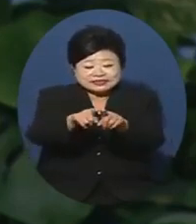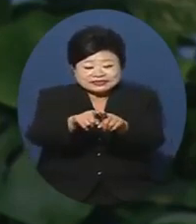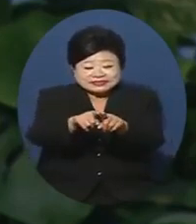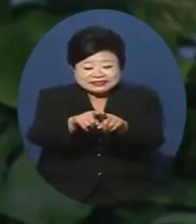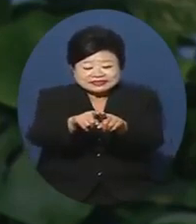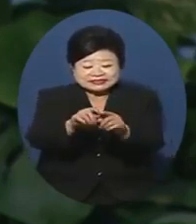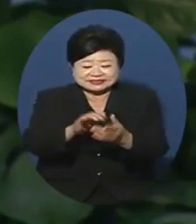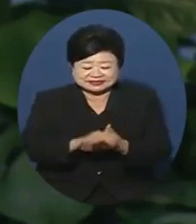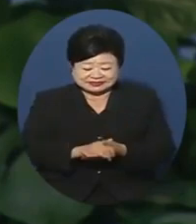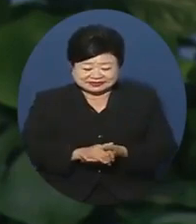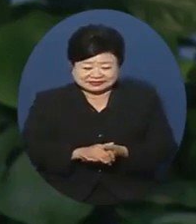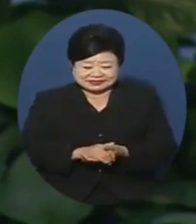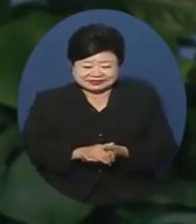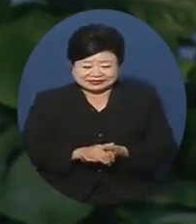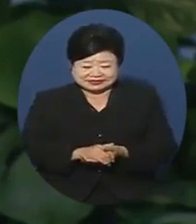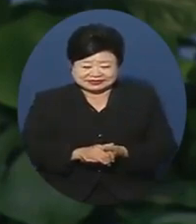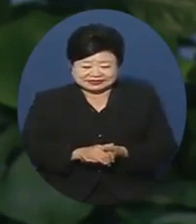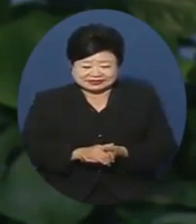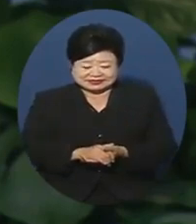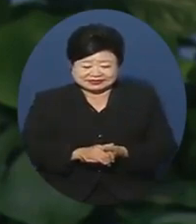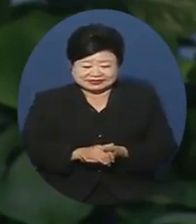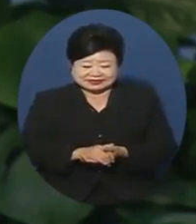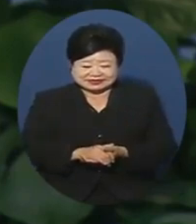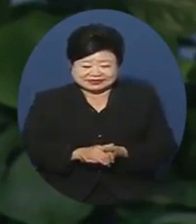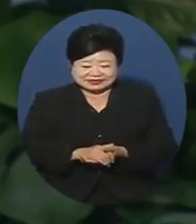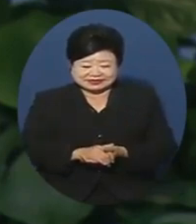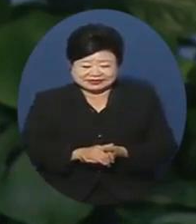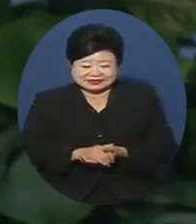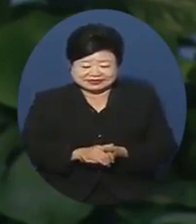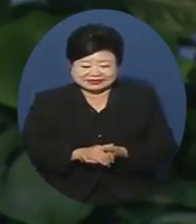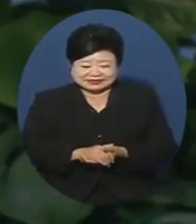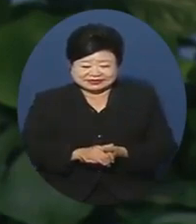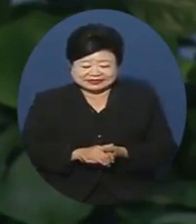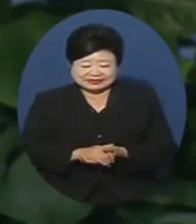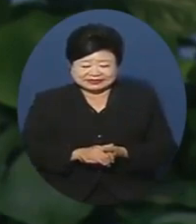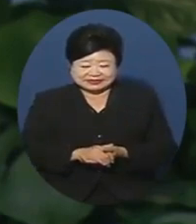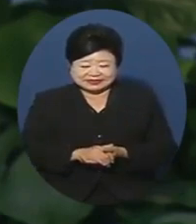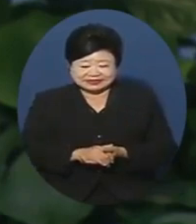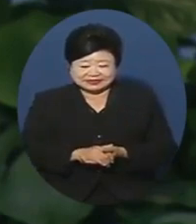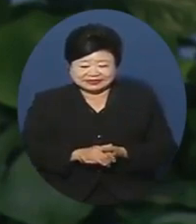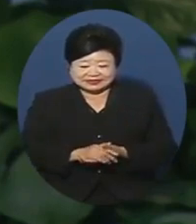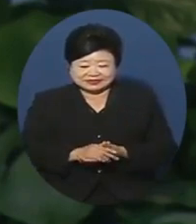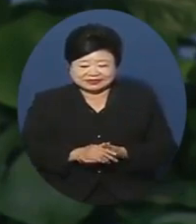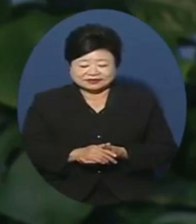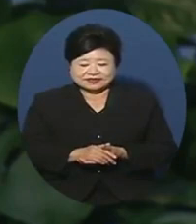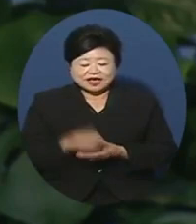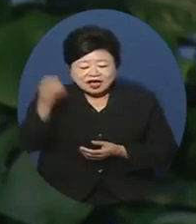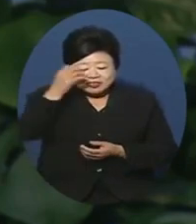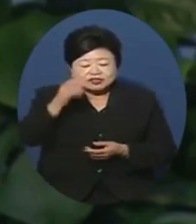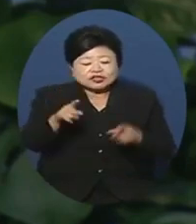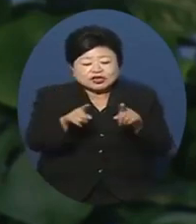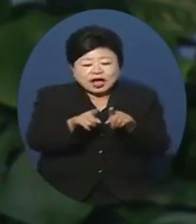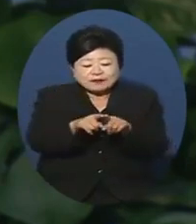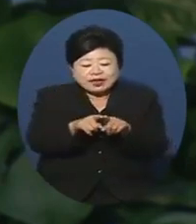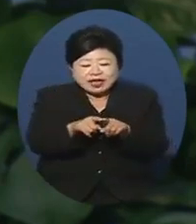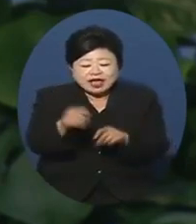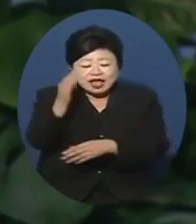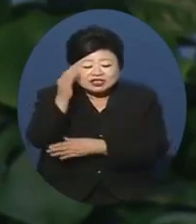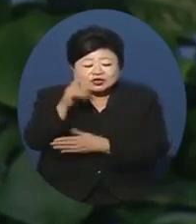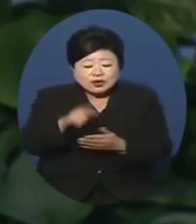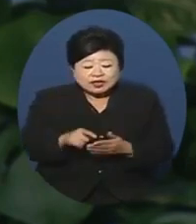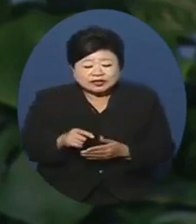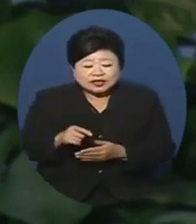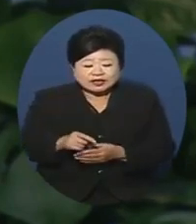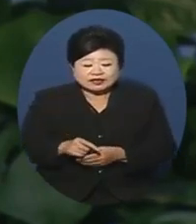사람 아닌지 내 마음에는 두 사람 마신지 여기 내 옆에 서